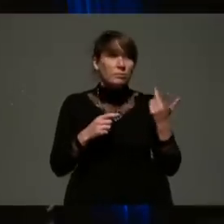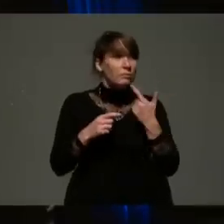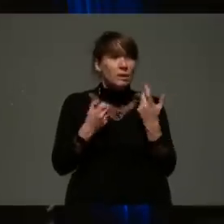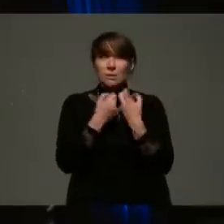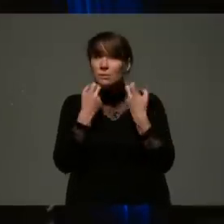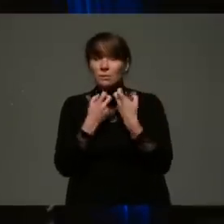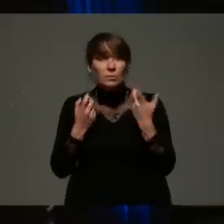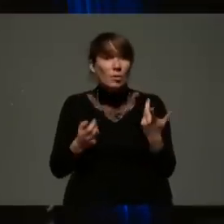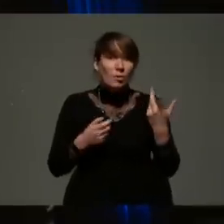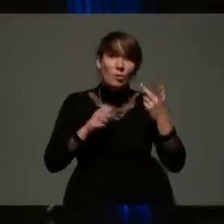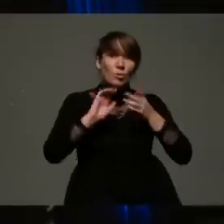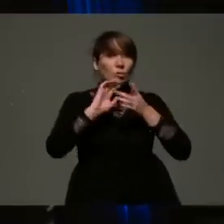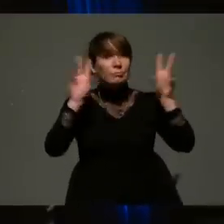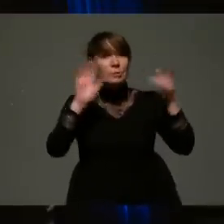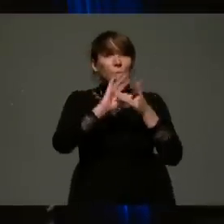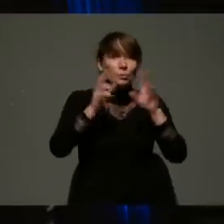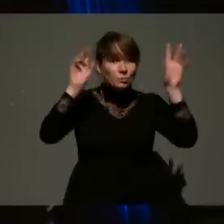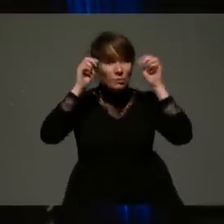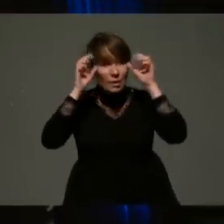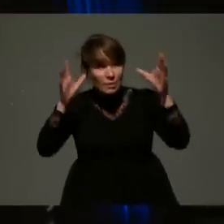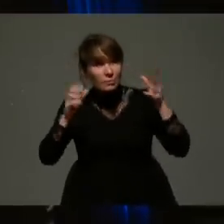courses, Touraine-Cours, le marathon vert,